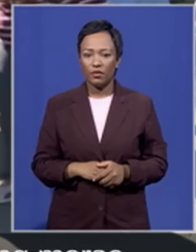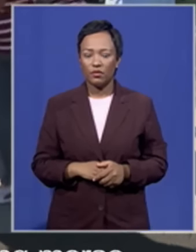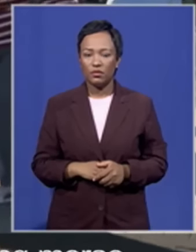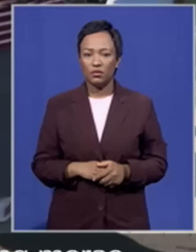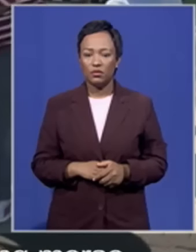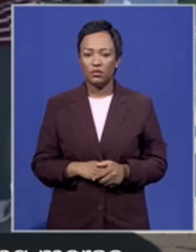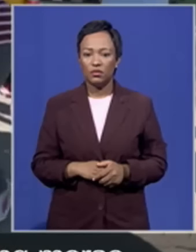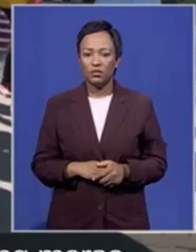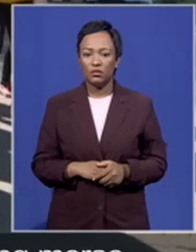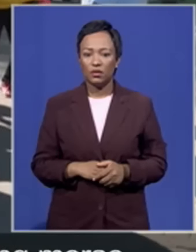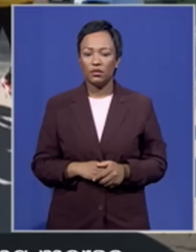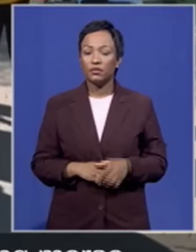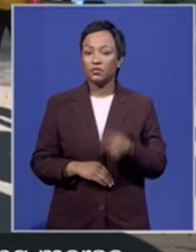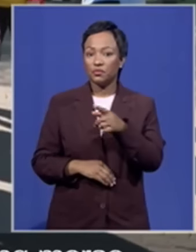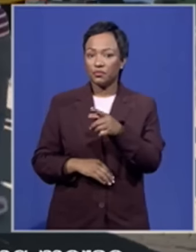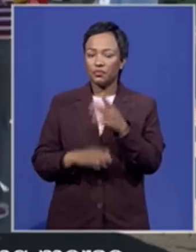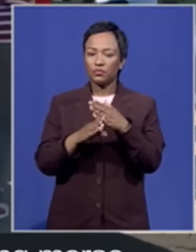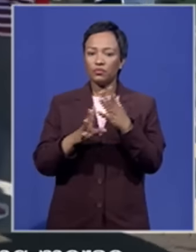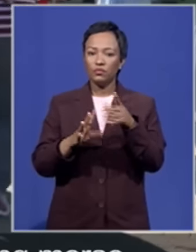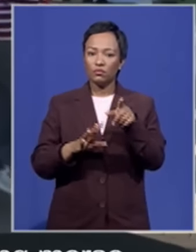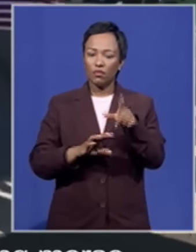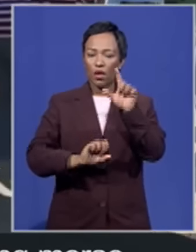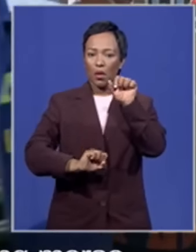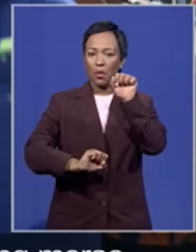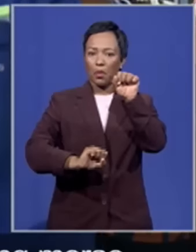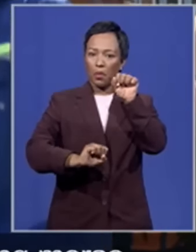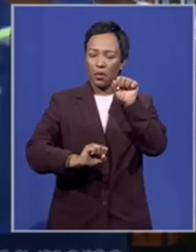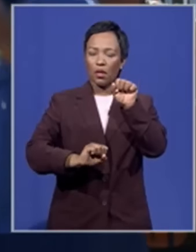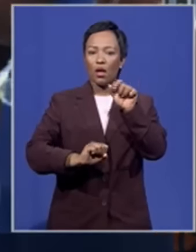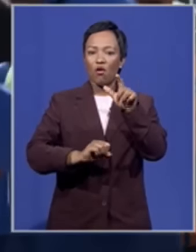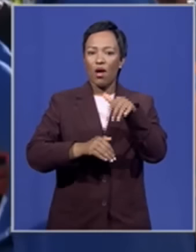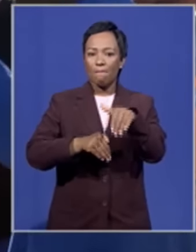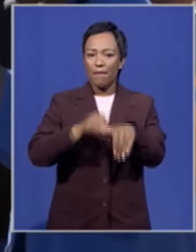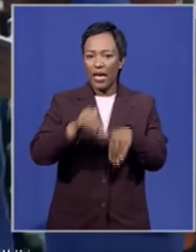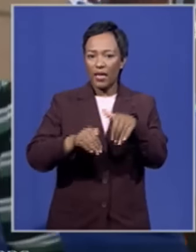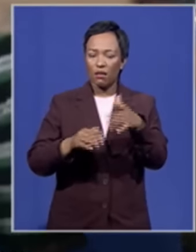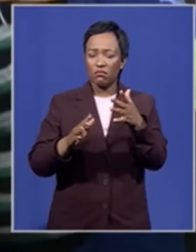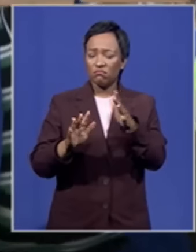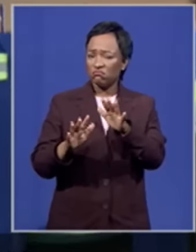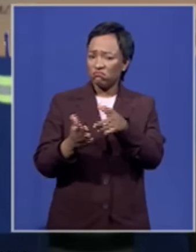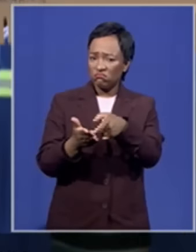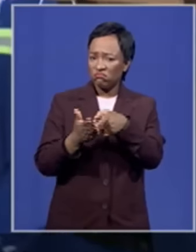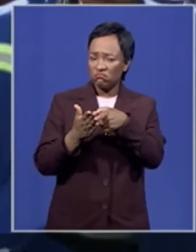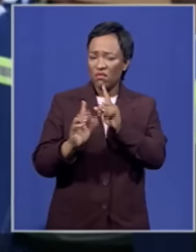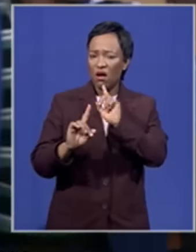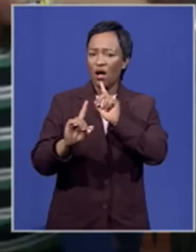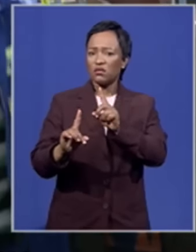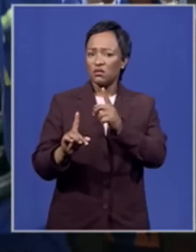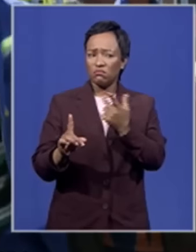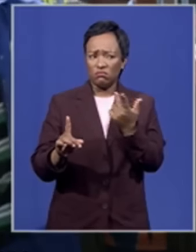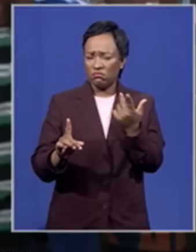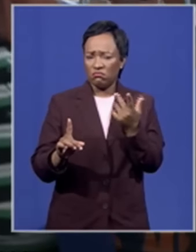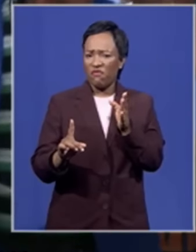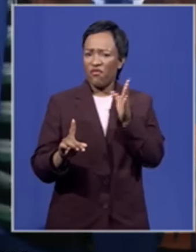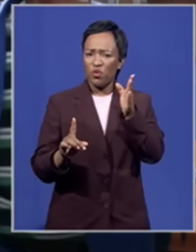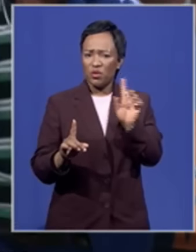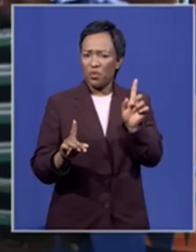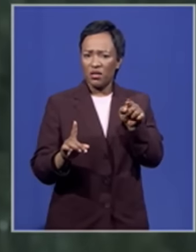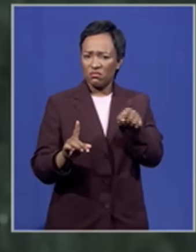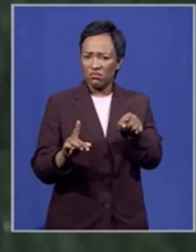Badiri ba ba tshagetseng ba ne ba tswetse tsela e tsenang ka moepo mme ba ne ba batla dikarabo go tswa go botsamaisi gore ba ba bolelele ka bokamoso jwa bone mo